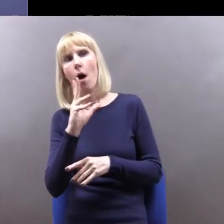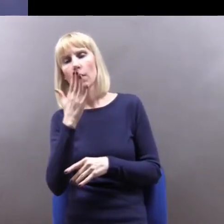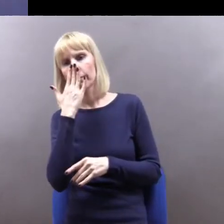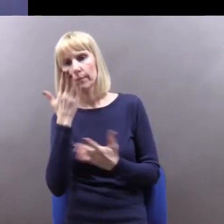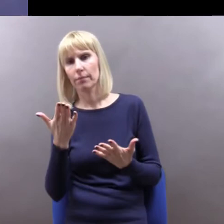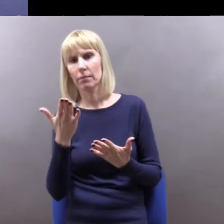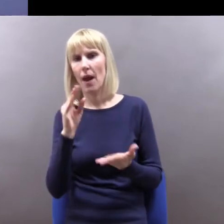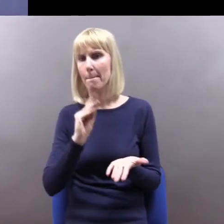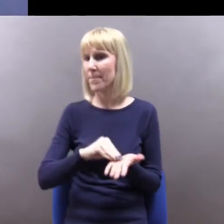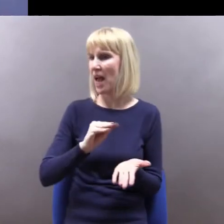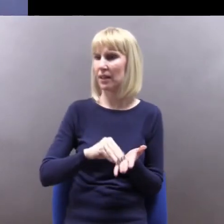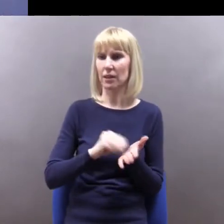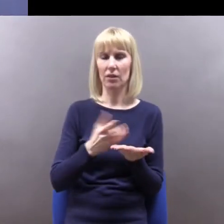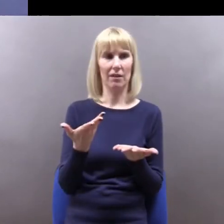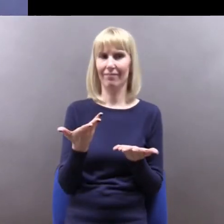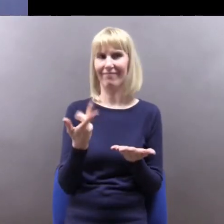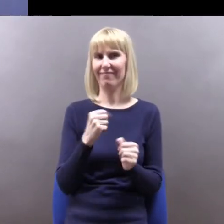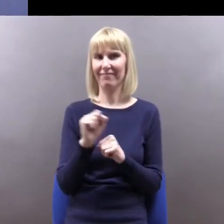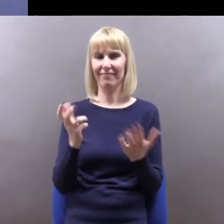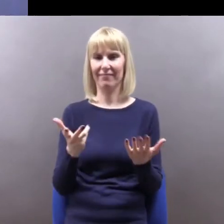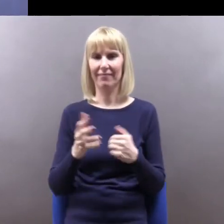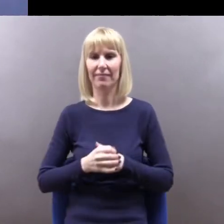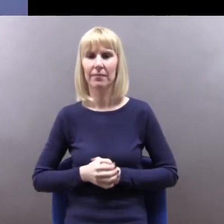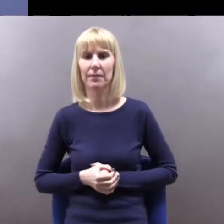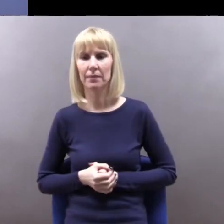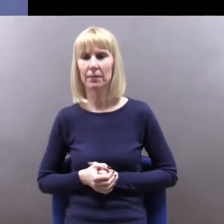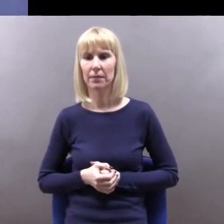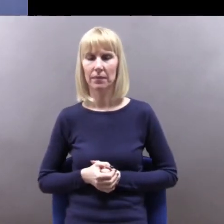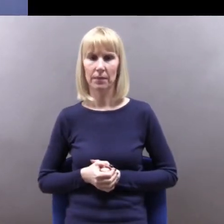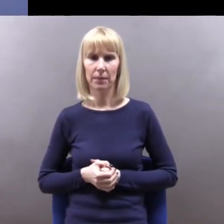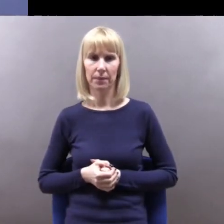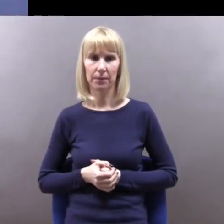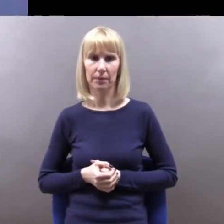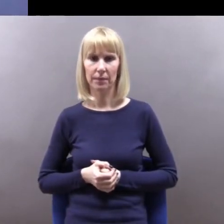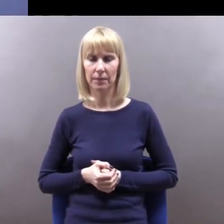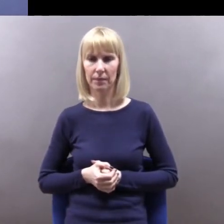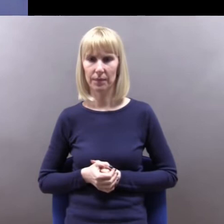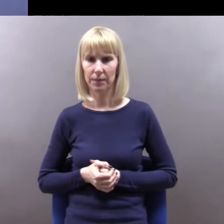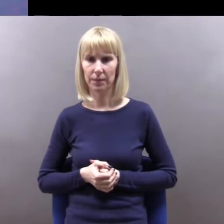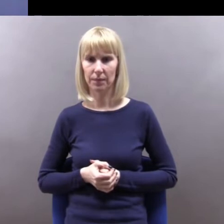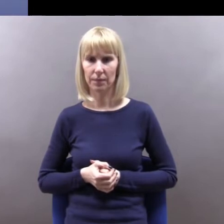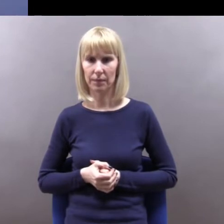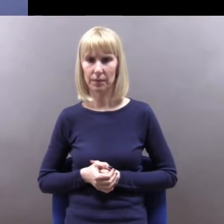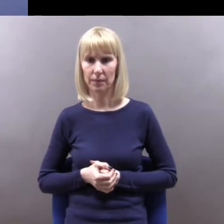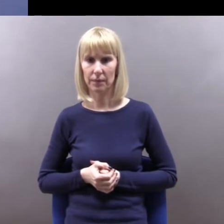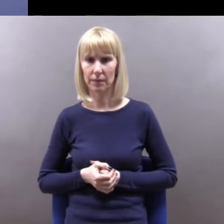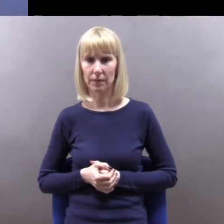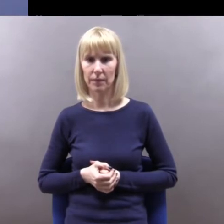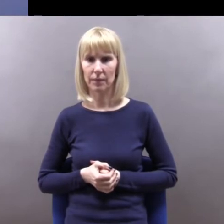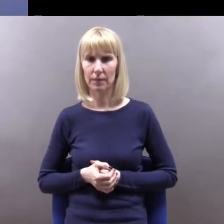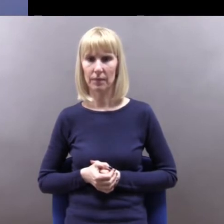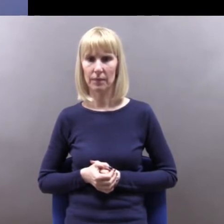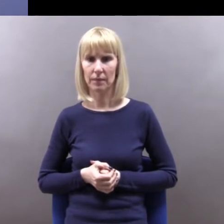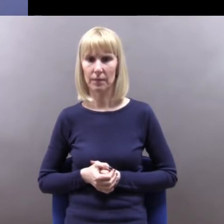ładnie to wygląda, ale praktyczne, no średnio. No i otworzyliśmy ten